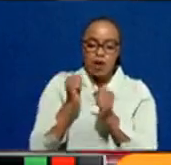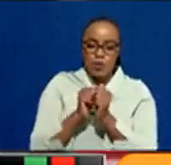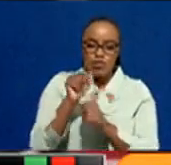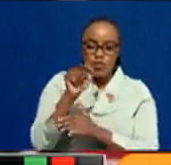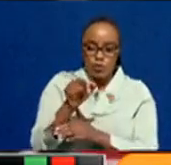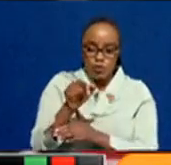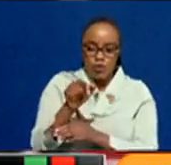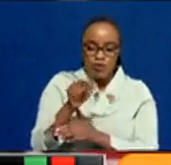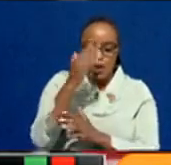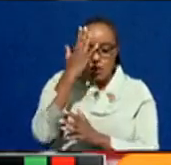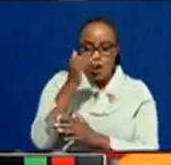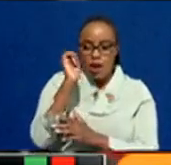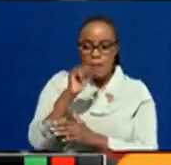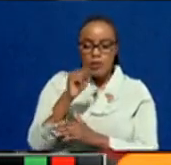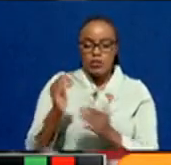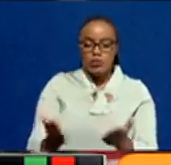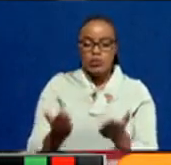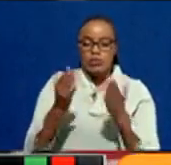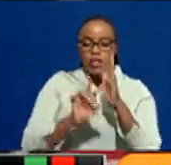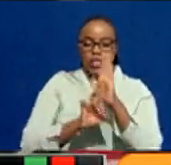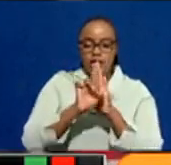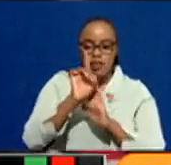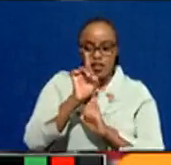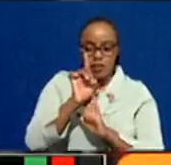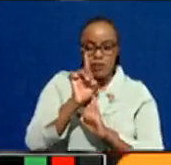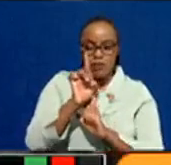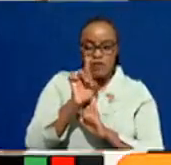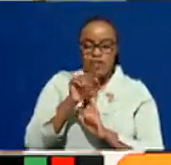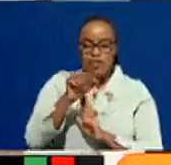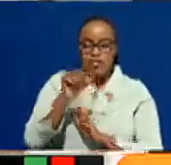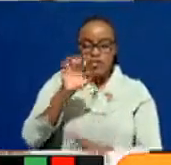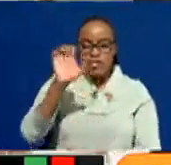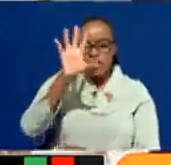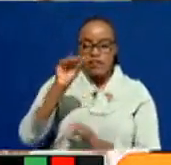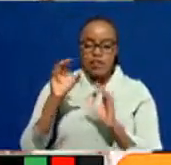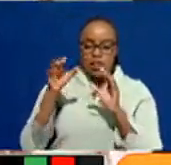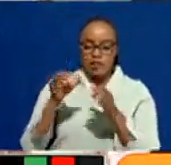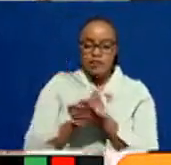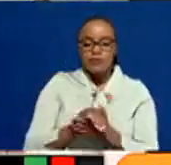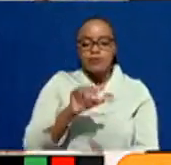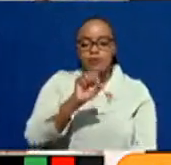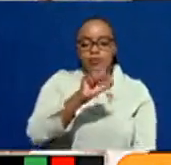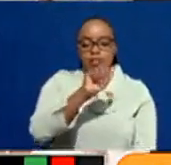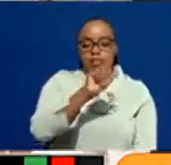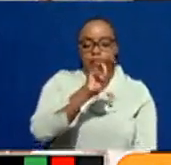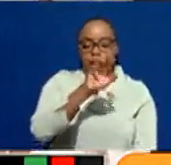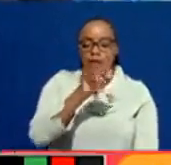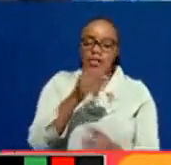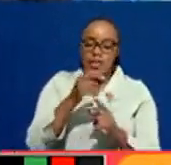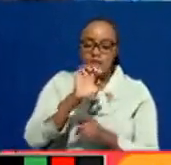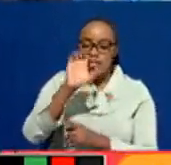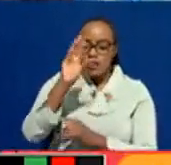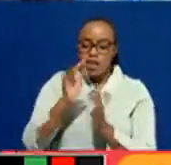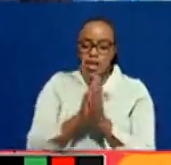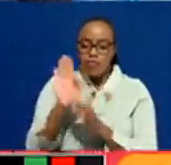wewe ili kuimarisha maendeleo kwa kanda letu. Samia Suluhu Hassan of Tanzania and her